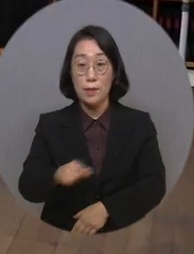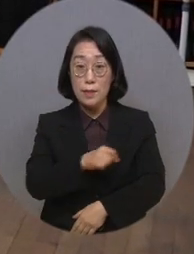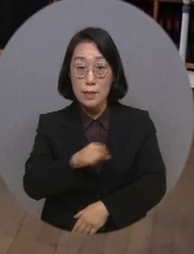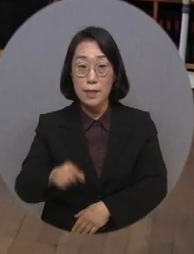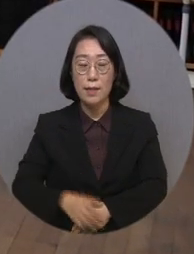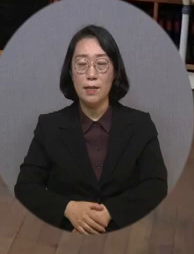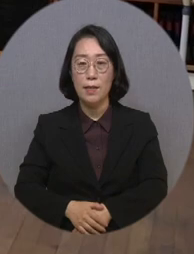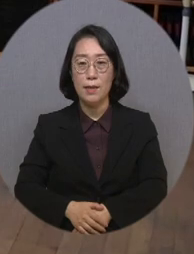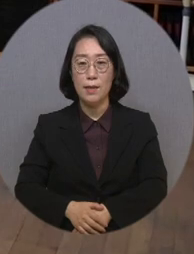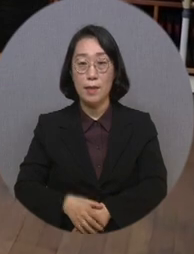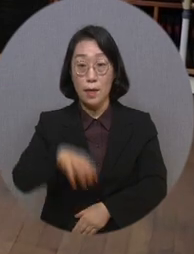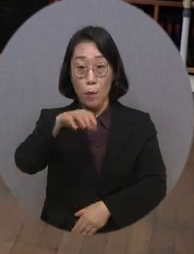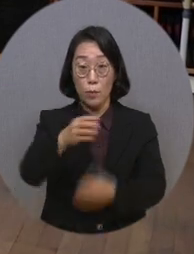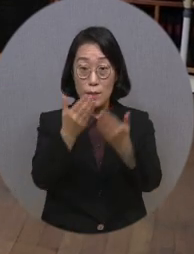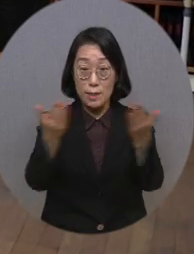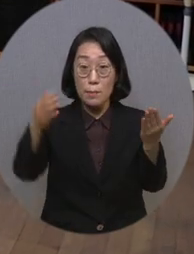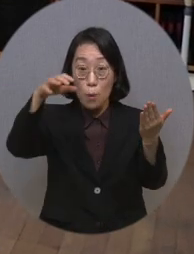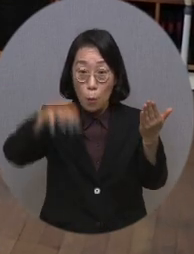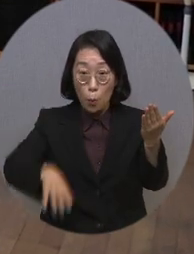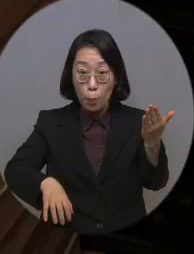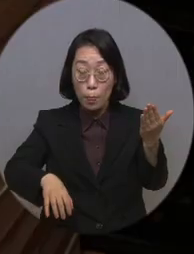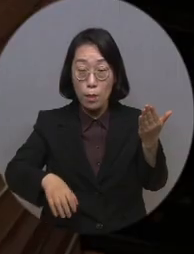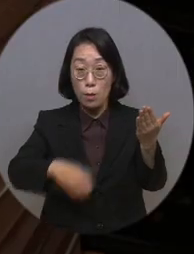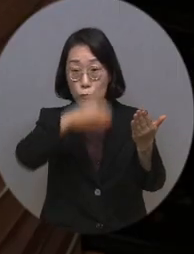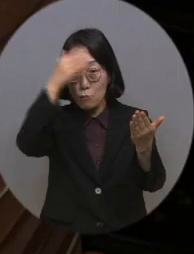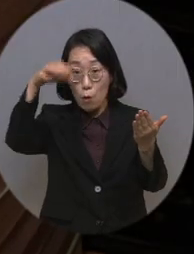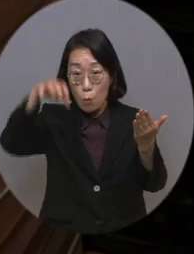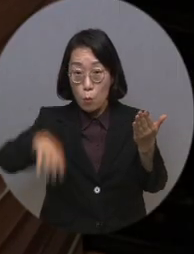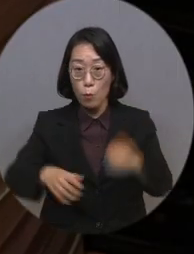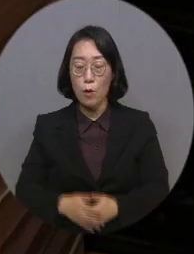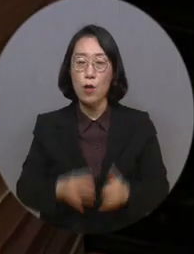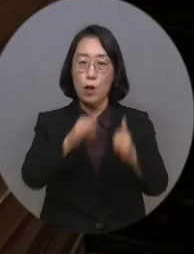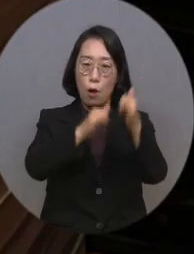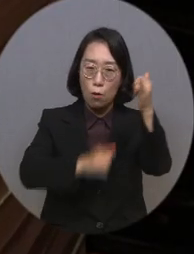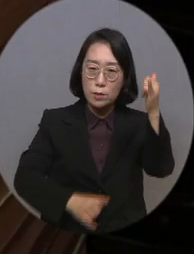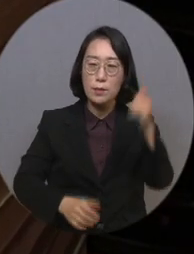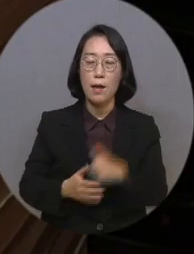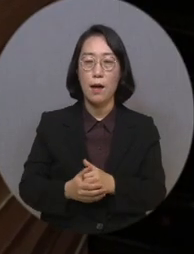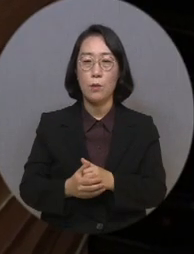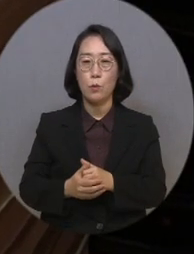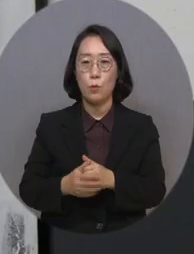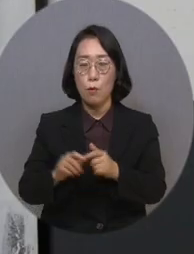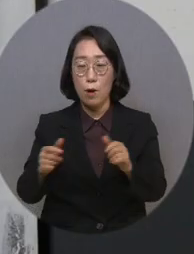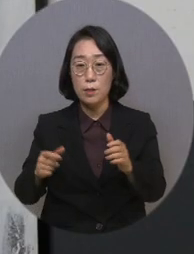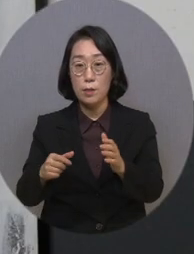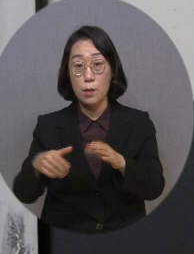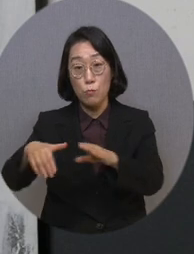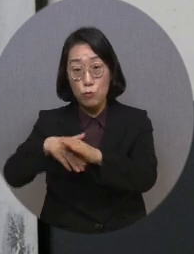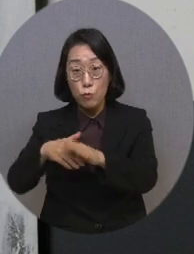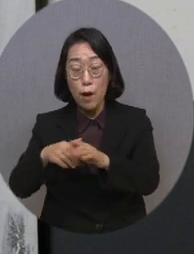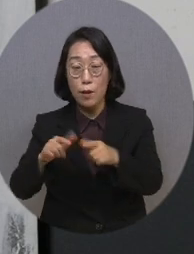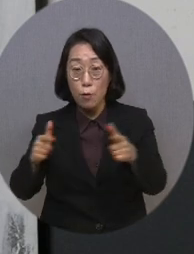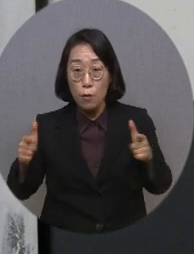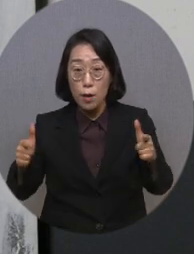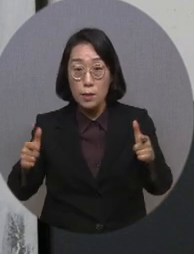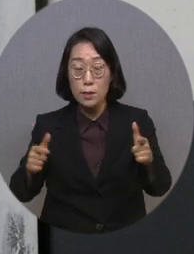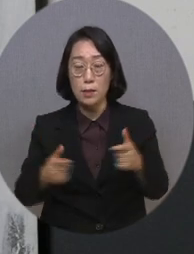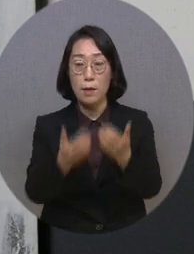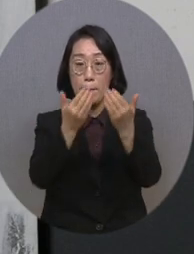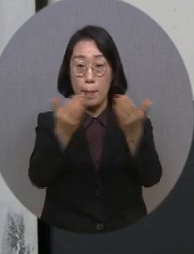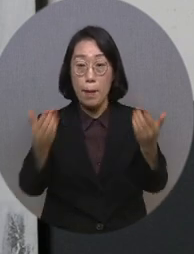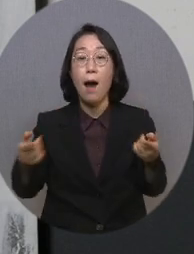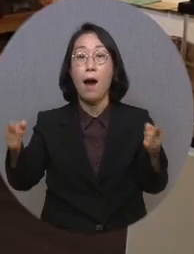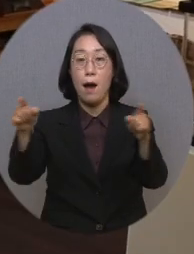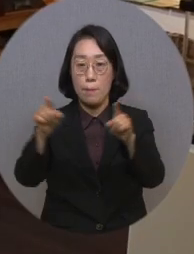123 박물관과 김갑진 갤러리에서는 역사와 문화 사료를 전시하고 생태와 문화를 배우는